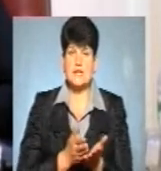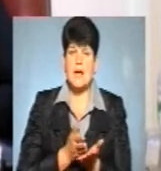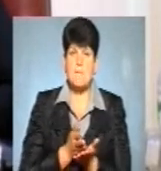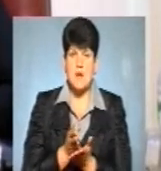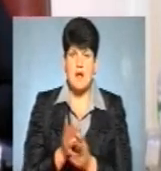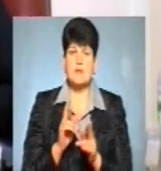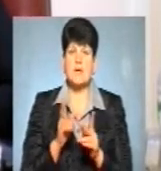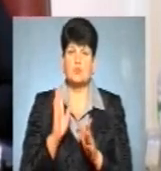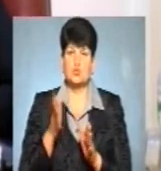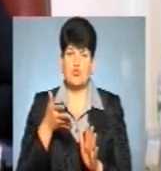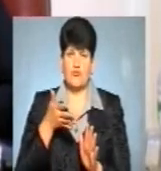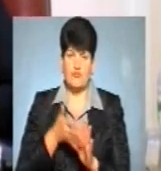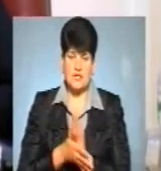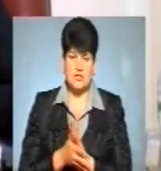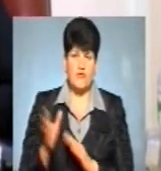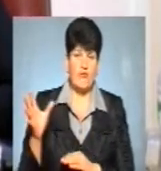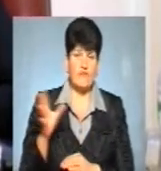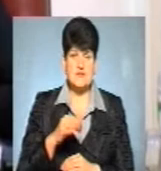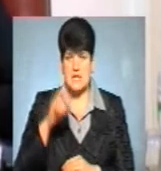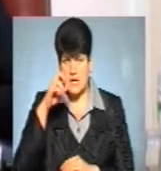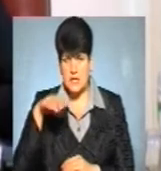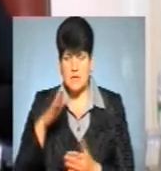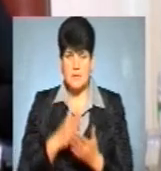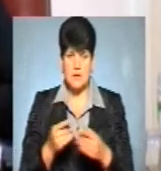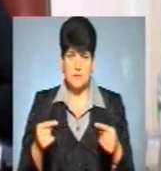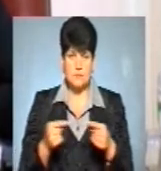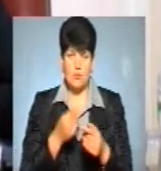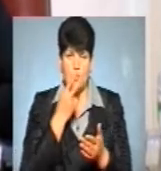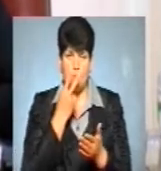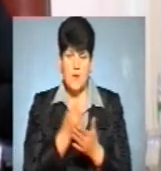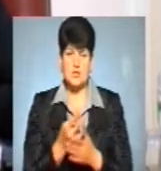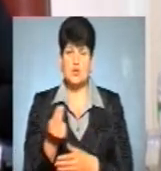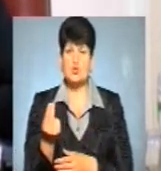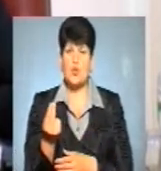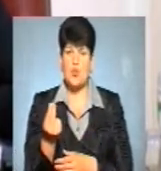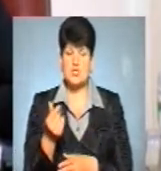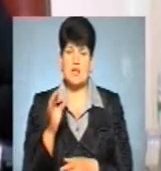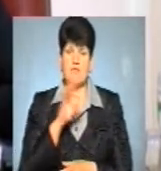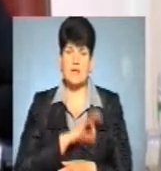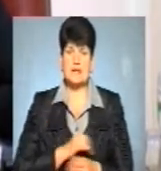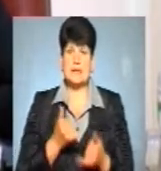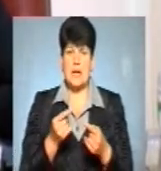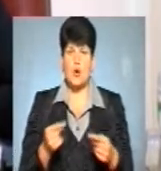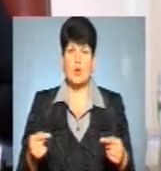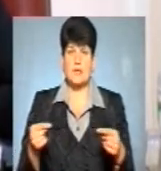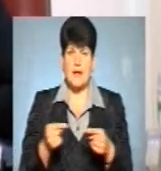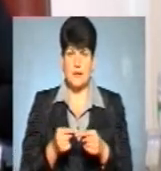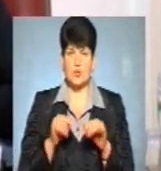будуть витрачені. Вся країна має чітко побачити, що кошти використані для конкретної